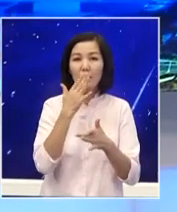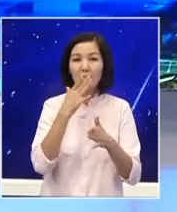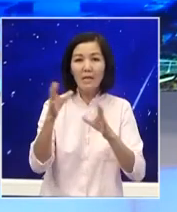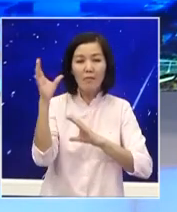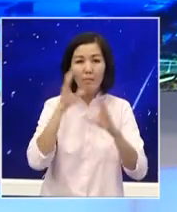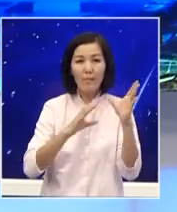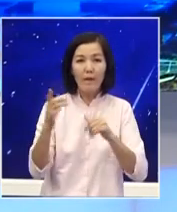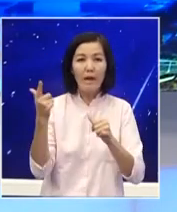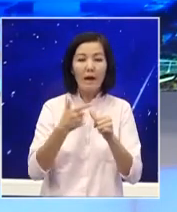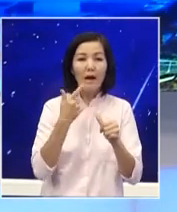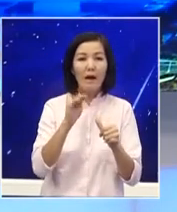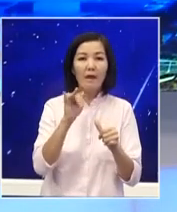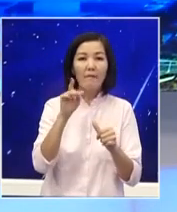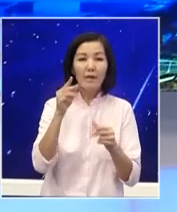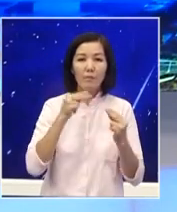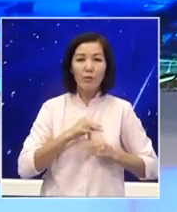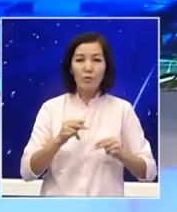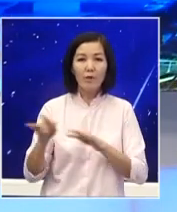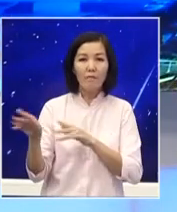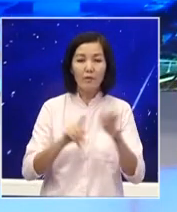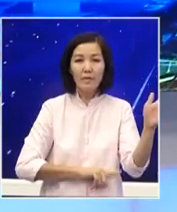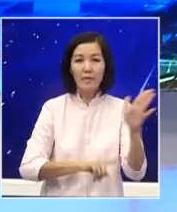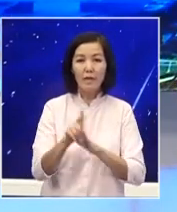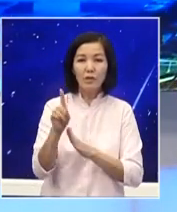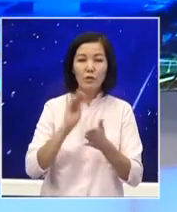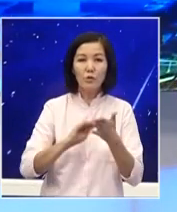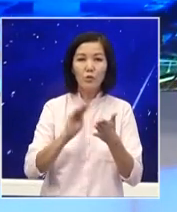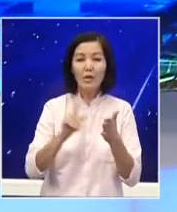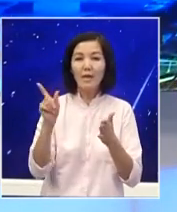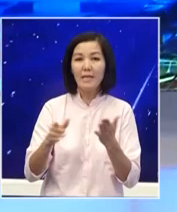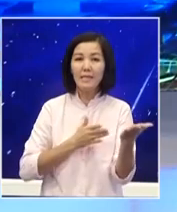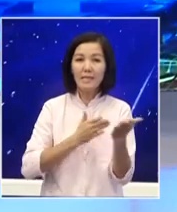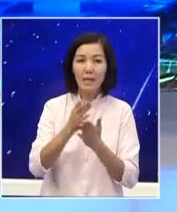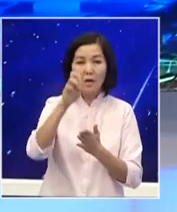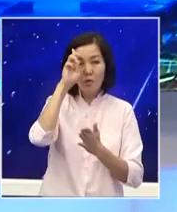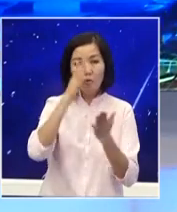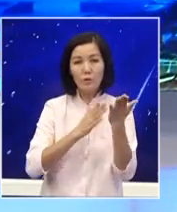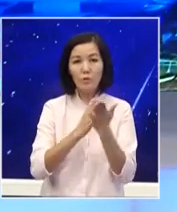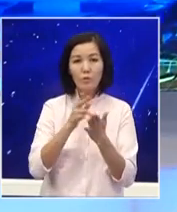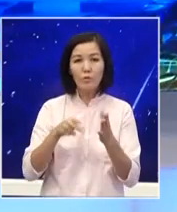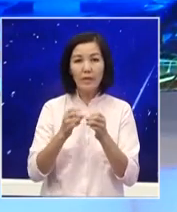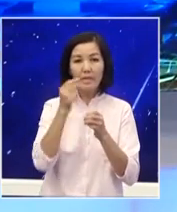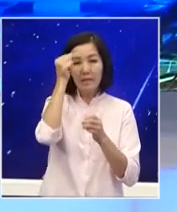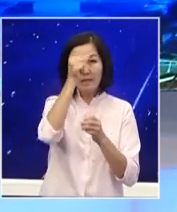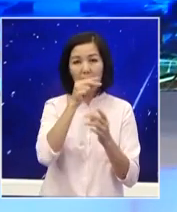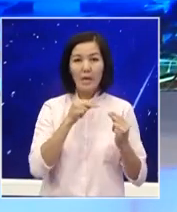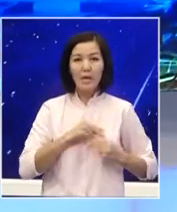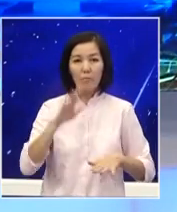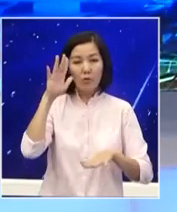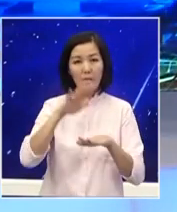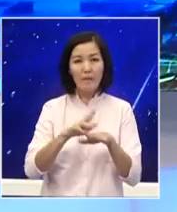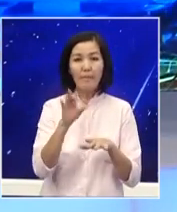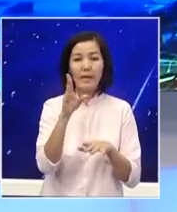университета имени аль-фараби трудовую деятельность начал со сферы журналистики в государственной службе с 2011 года работал акимом